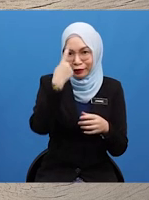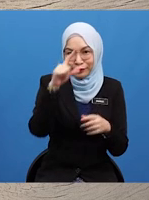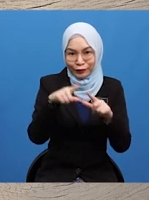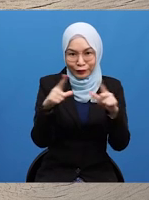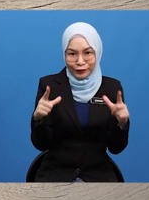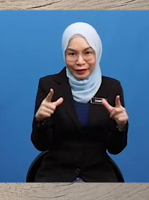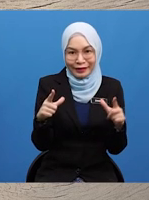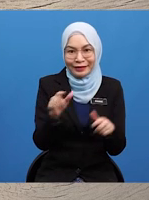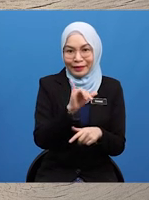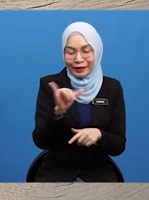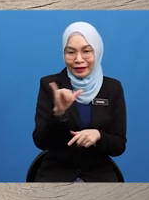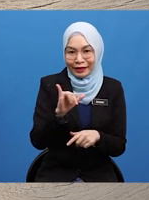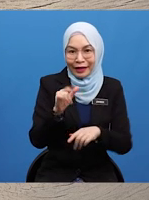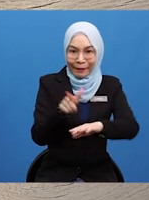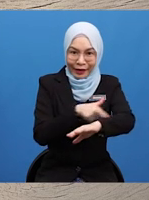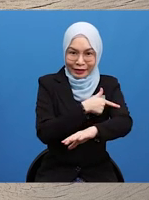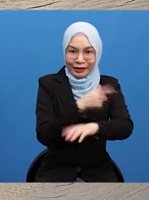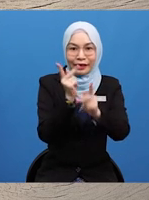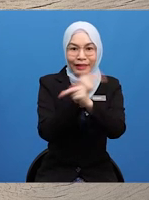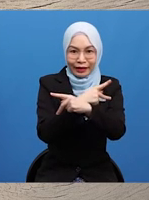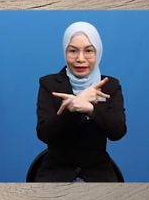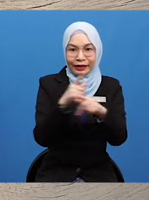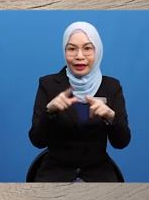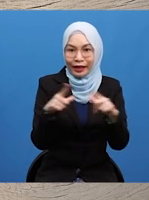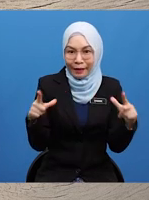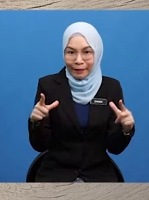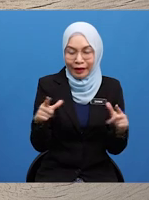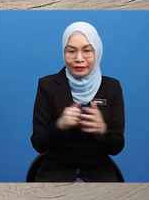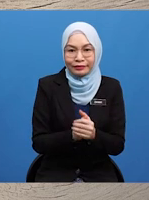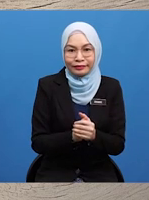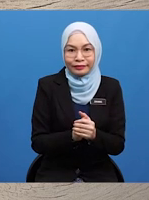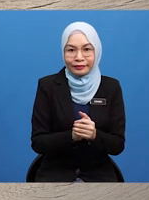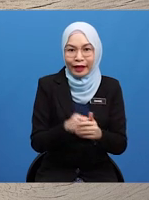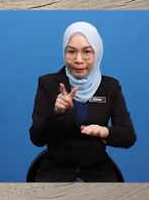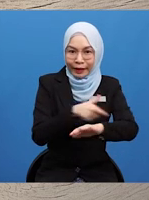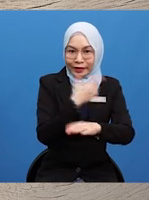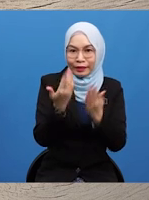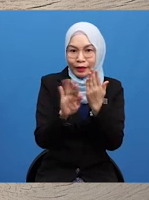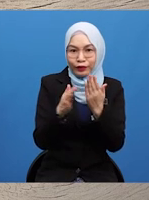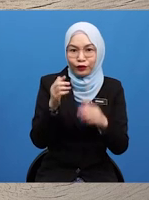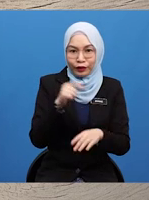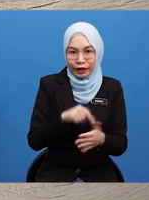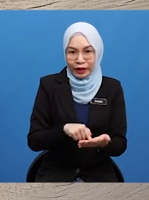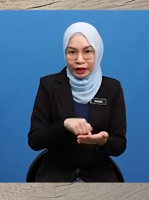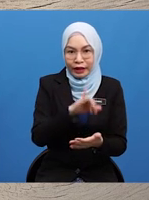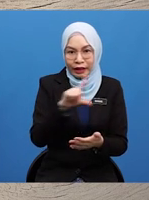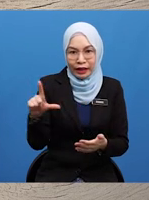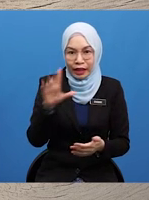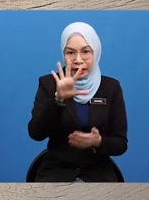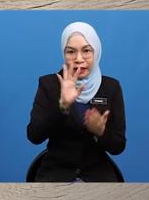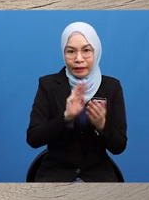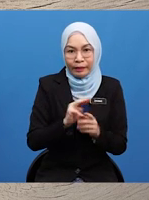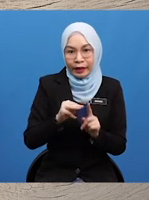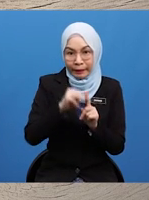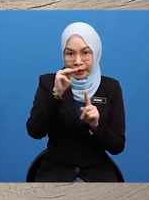lebar. Panjang pintu ini ialah 5 meter dan lebar pintu ini 2 meter.